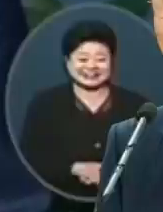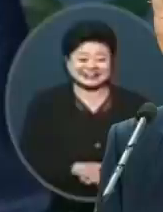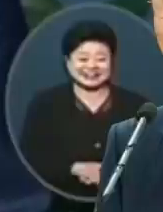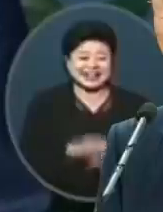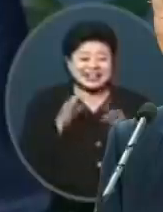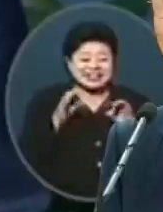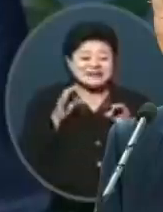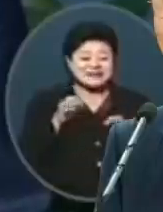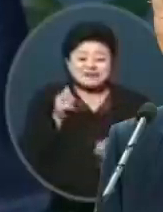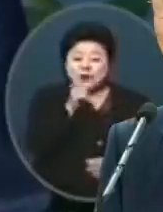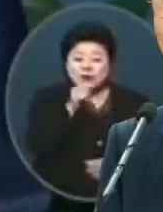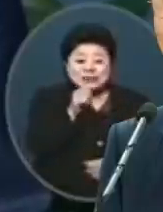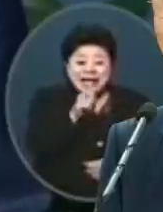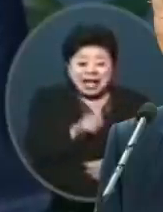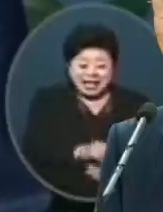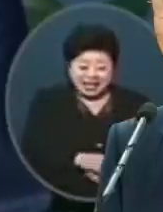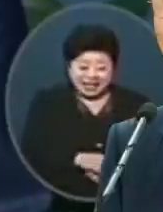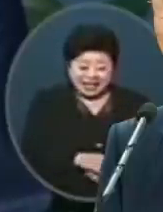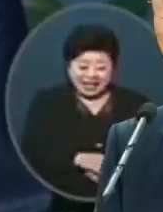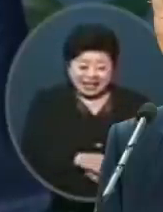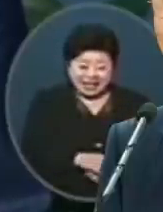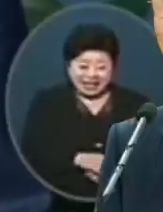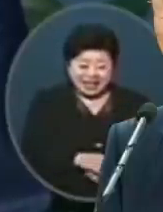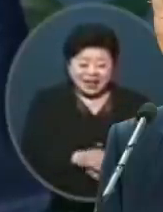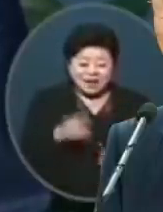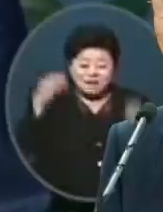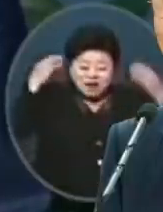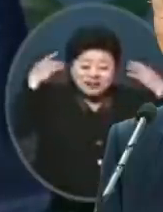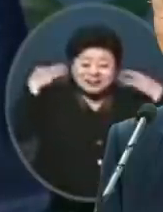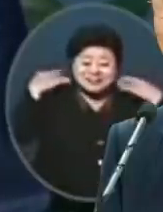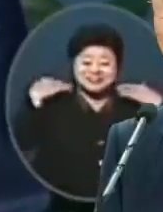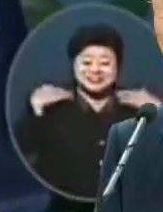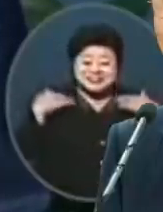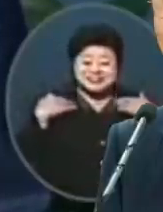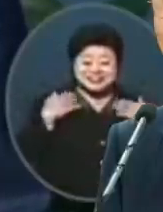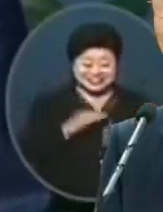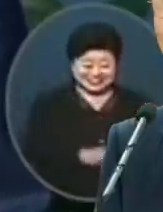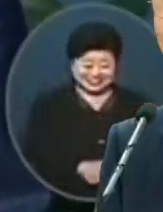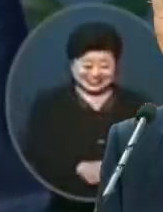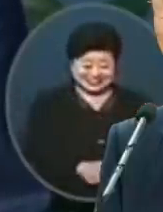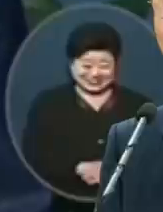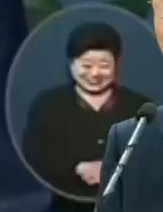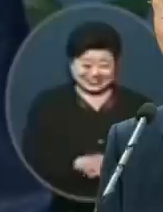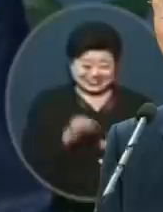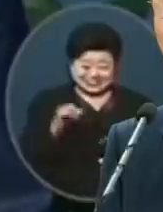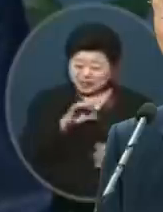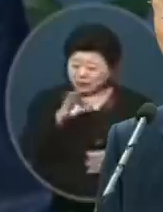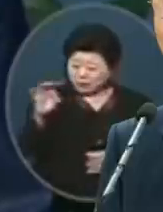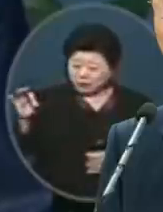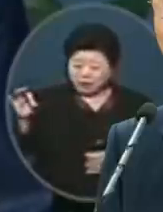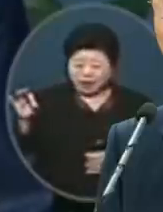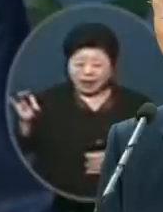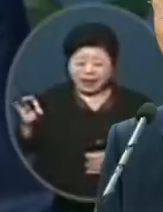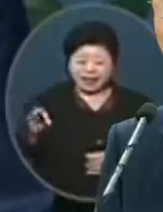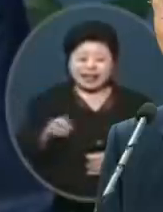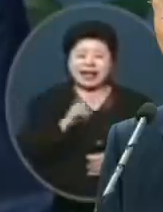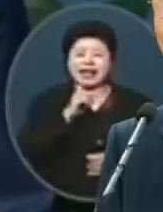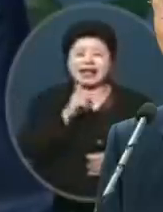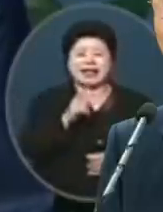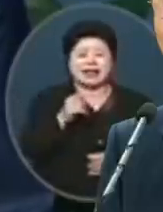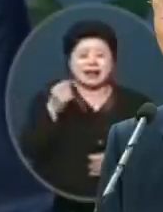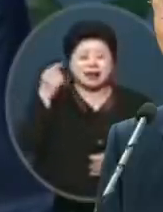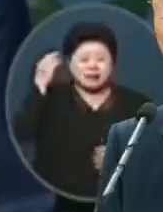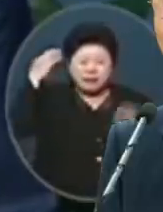김 변호사는 머리를 여자처럼 철렁철렁해요. 그래서 사람들이 보는 사람마다 말을 하거든.